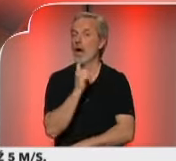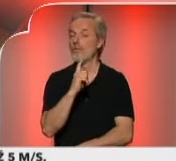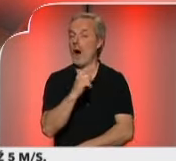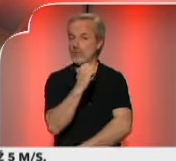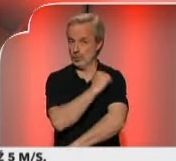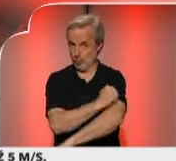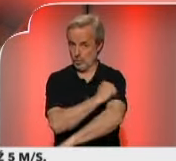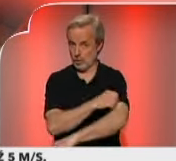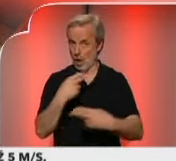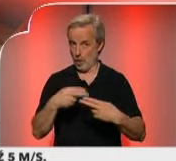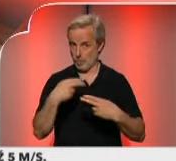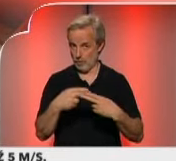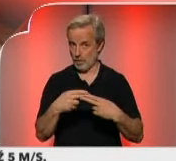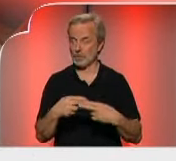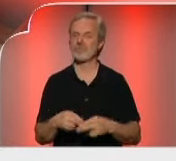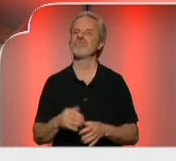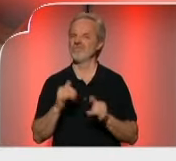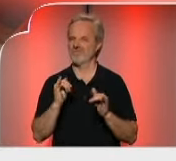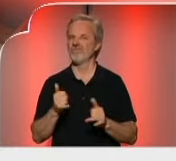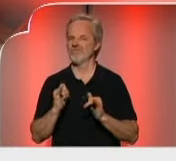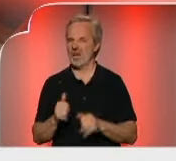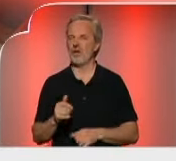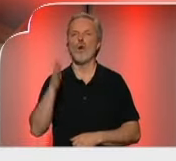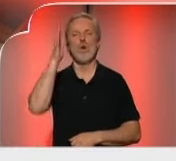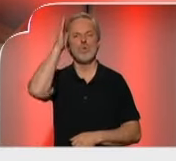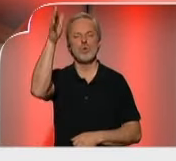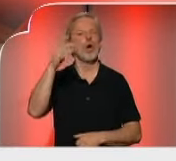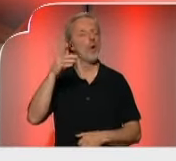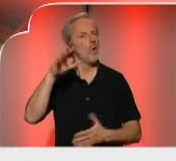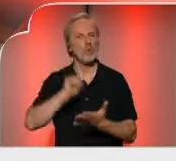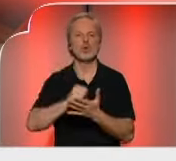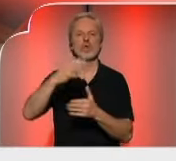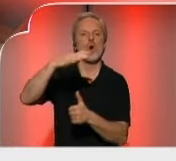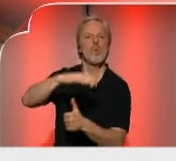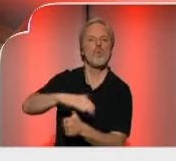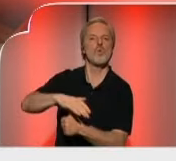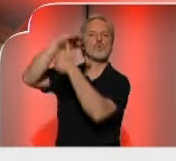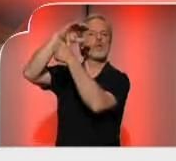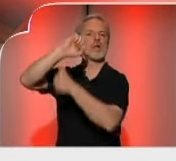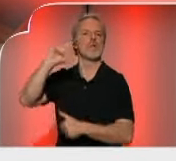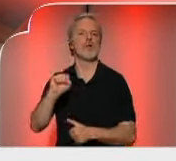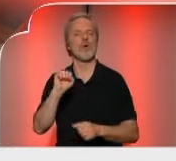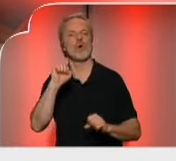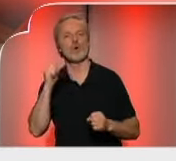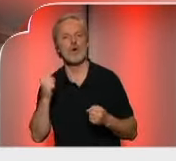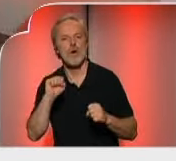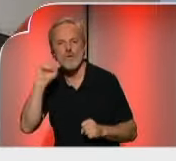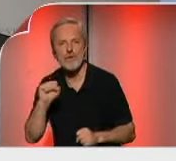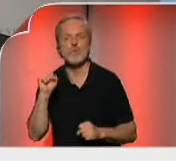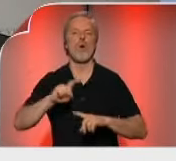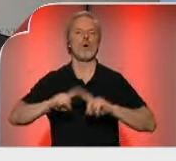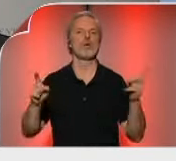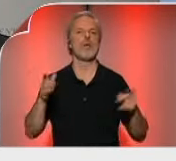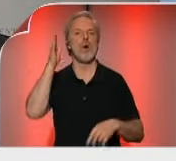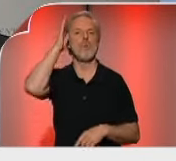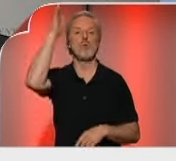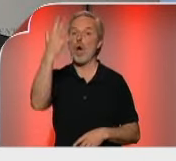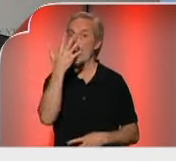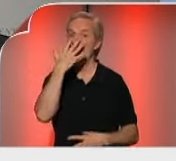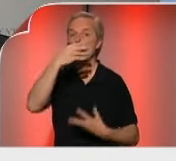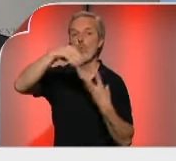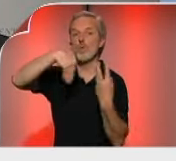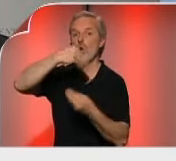okamžik přijde že přijde na ústředním výkonném výboru že přijde na tom budoucím sjezdu v únoru kde